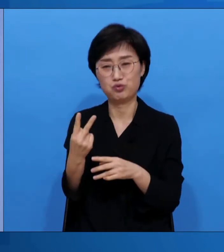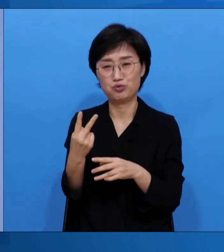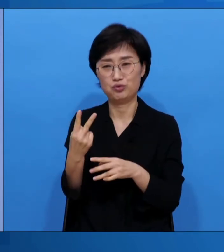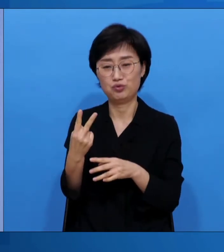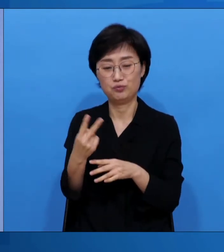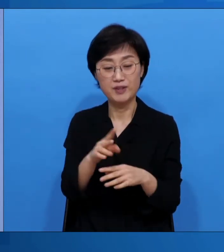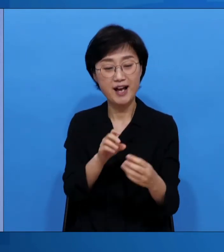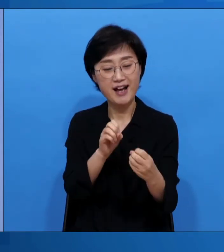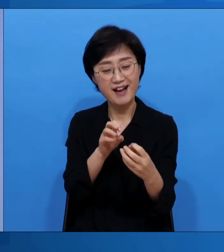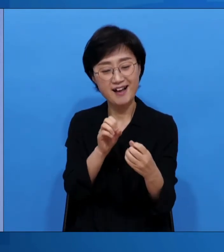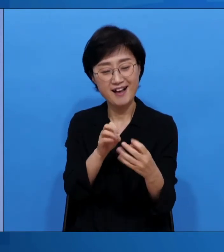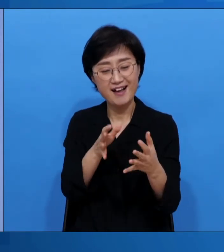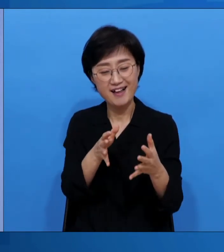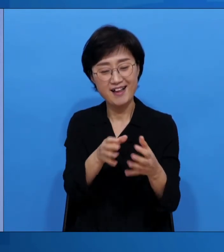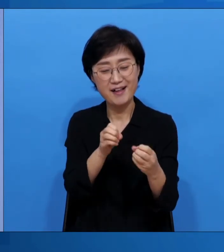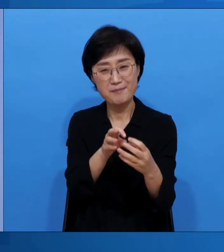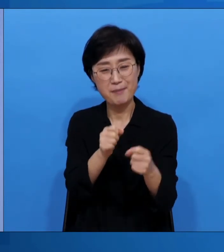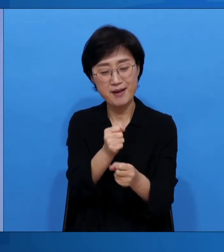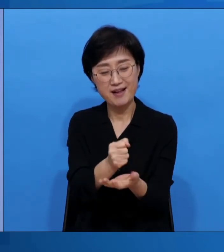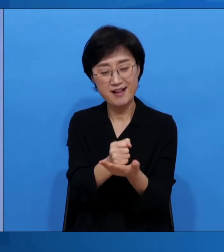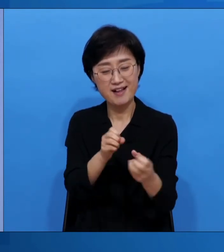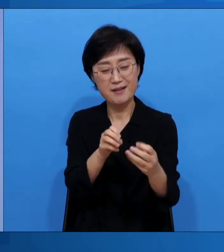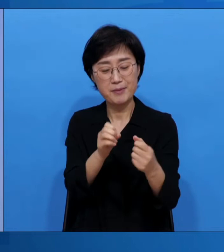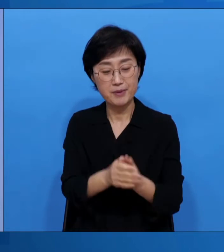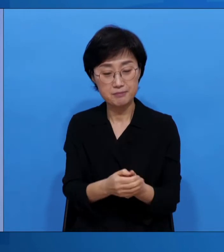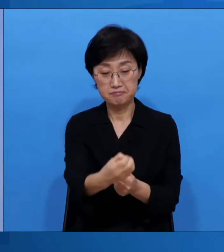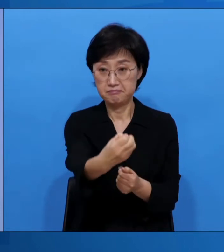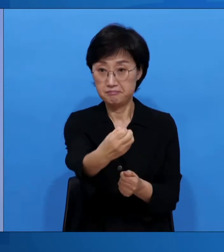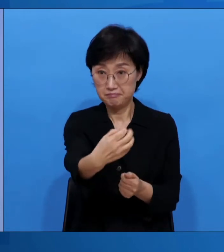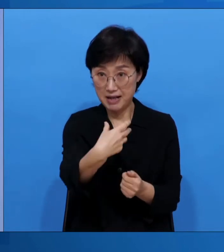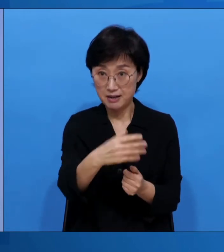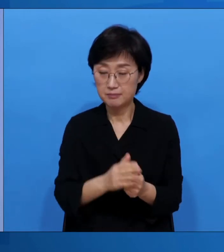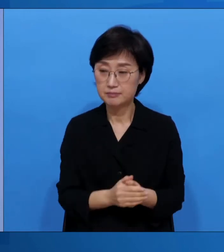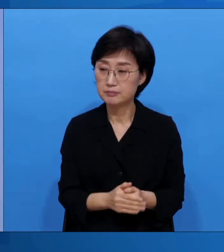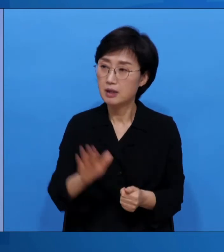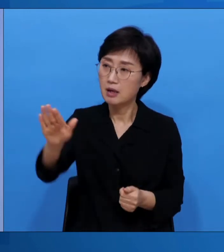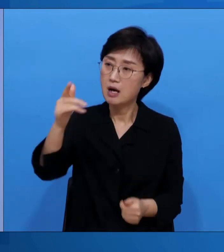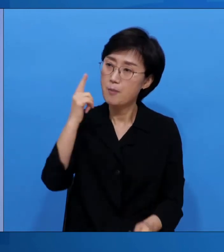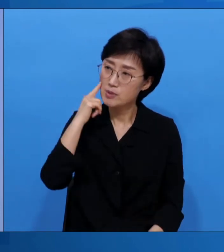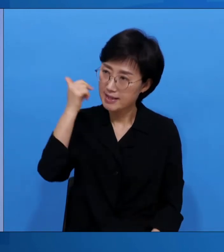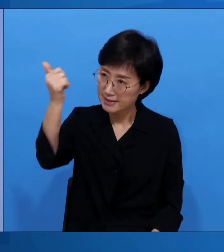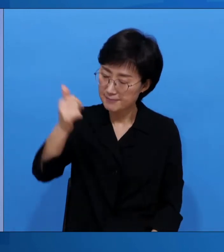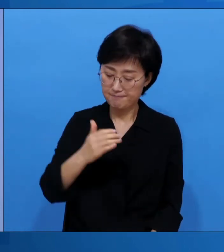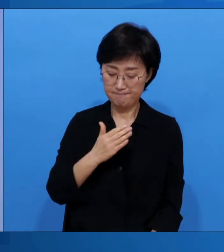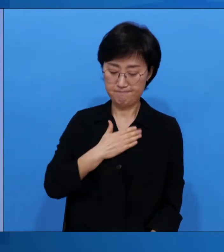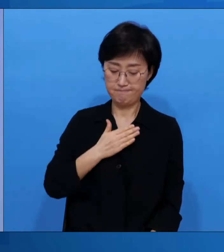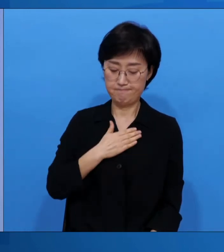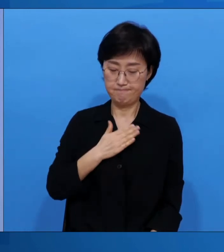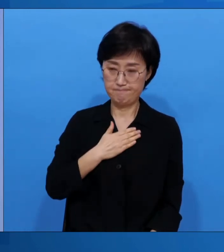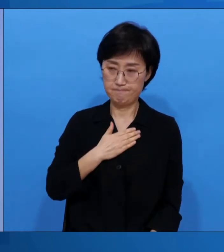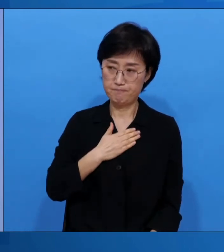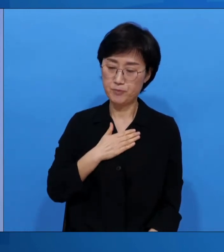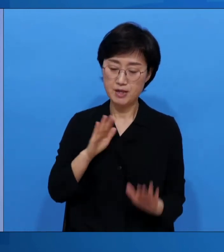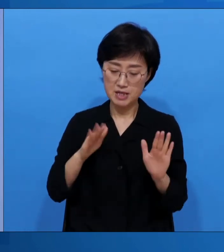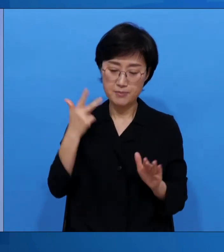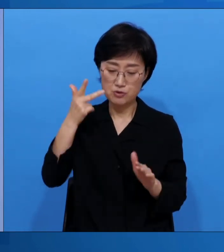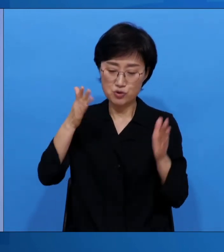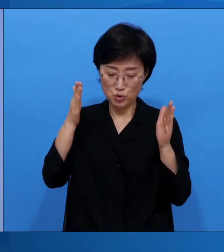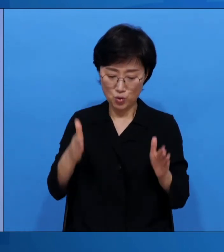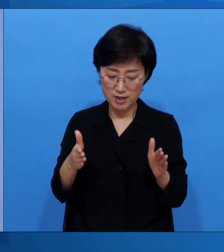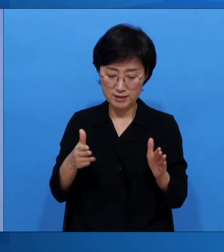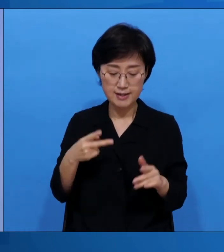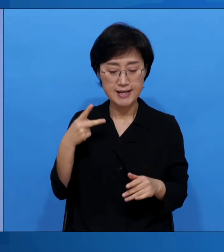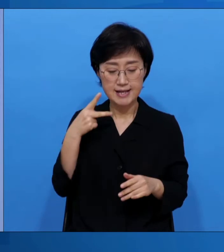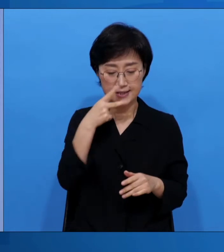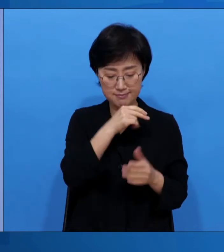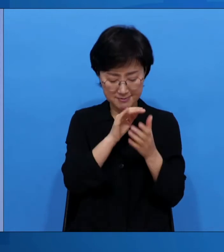about evangelism, and we only spoke about evangelism. 톡 이러는 거요. And then she said, 목사님 제가 이번 주간에 금식을 3일 했습니다. 그러더라고요.